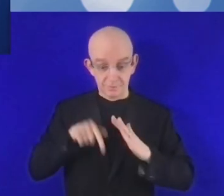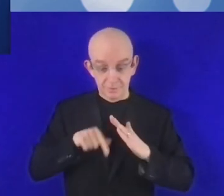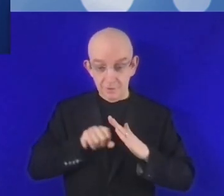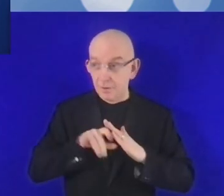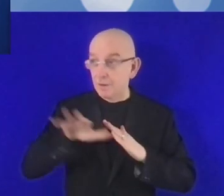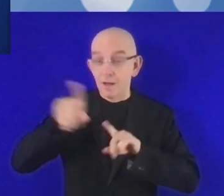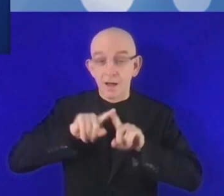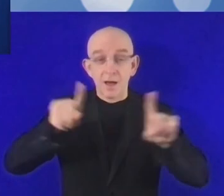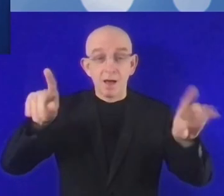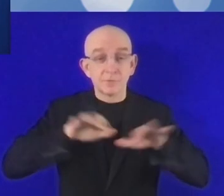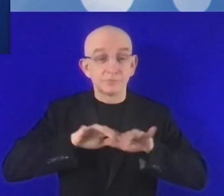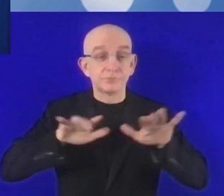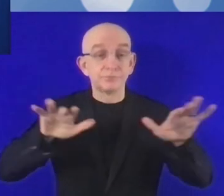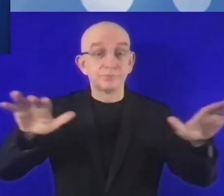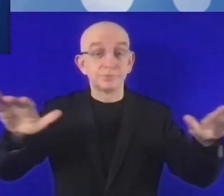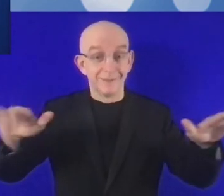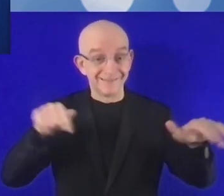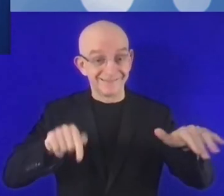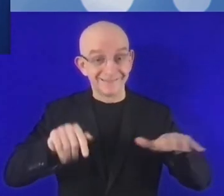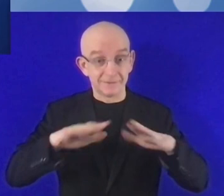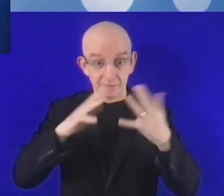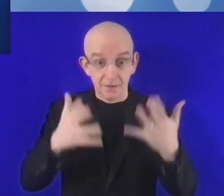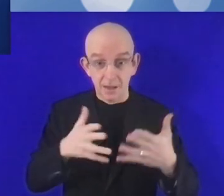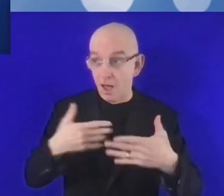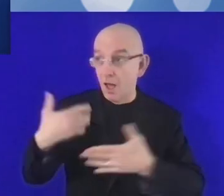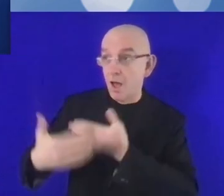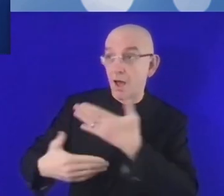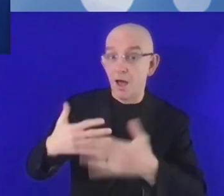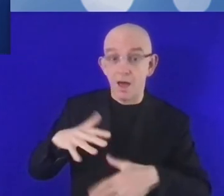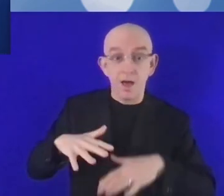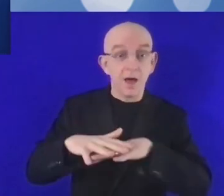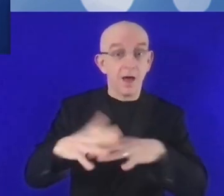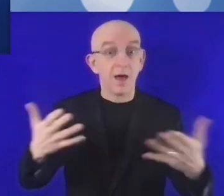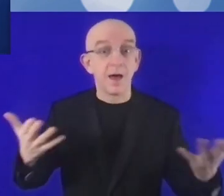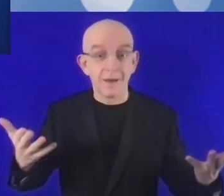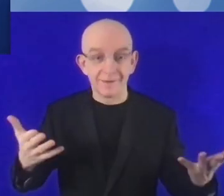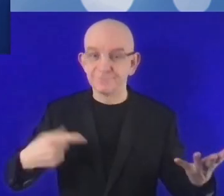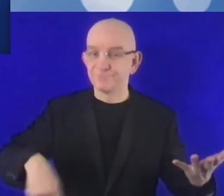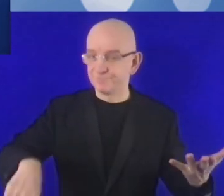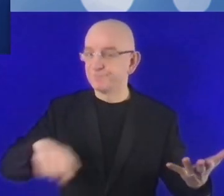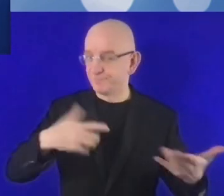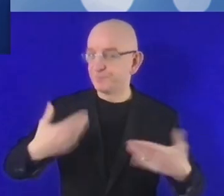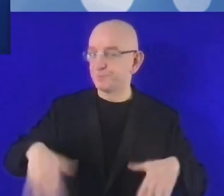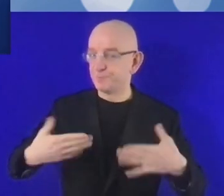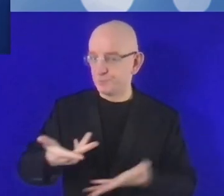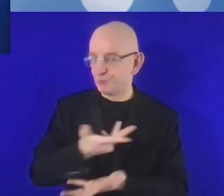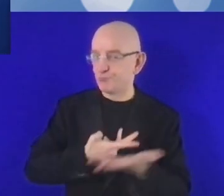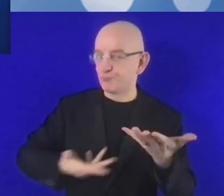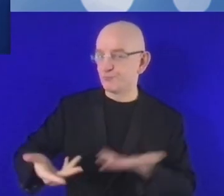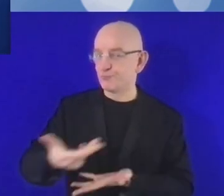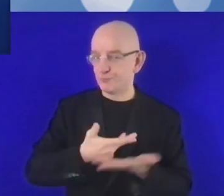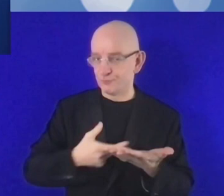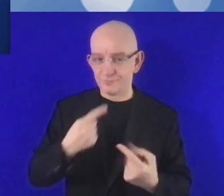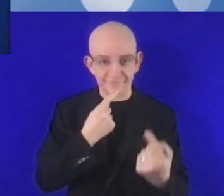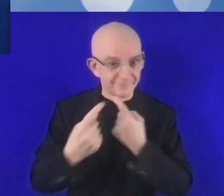Является ли глобальная сеть этой последней границей? Я уверен, что эти вопросы